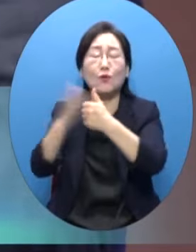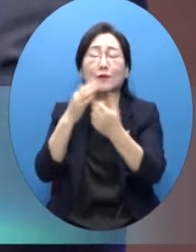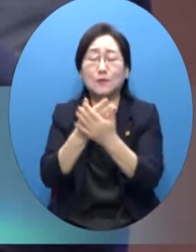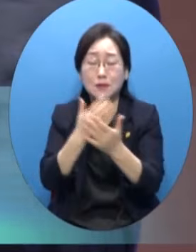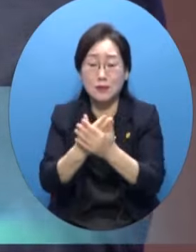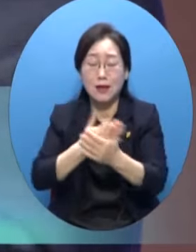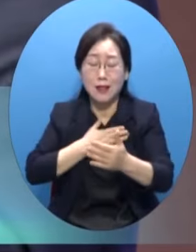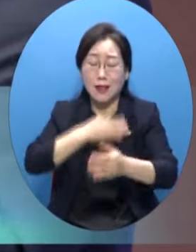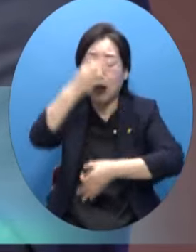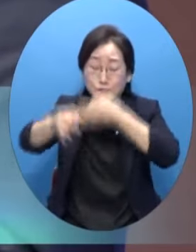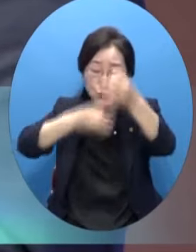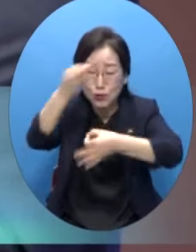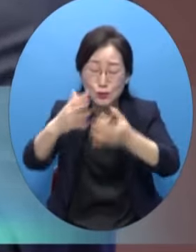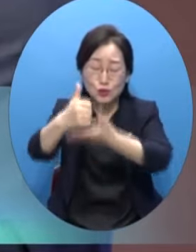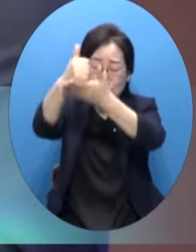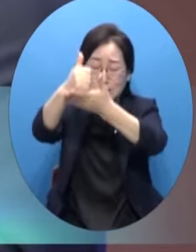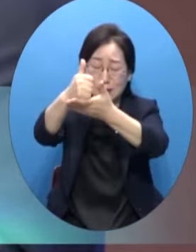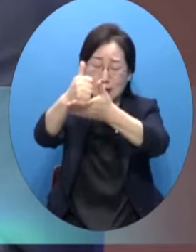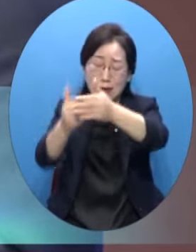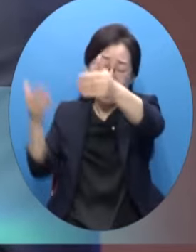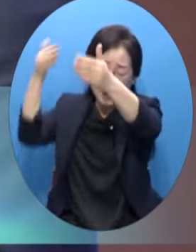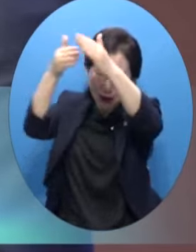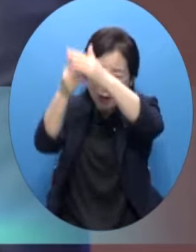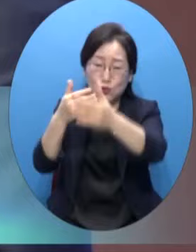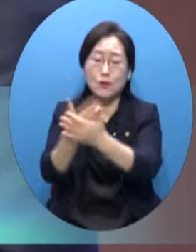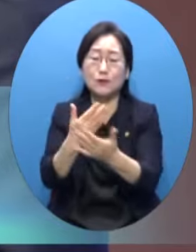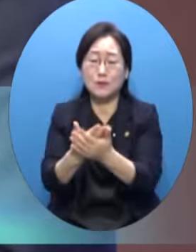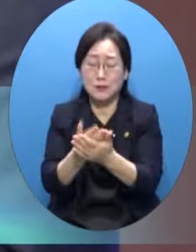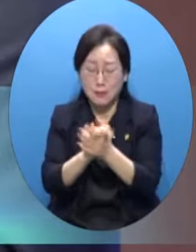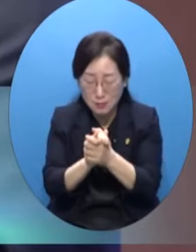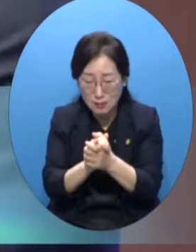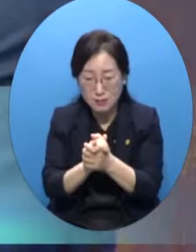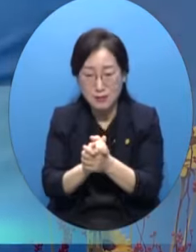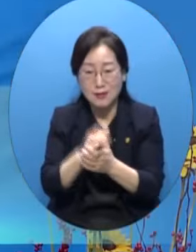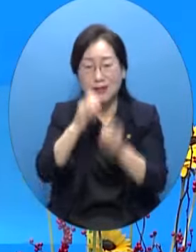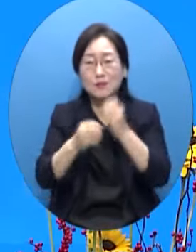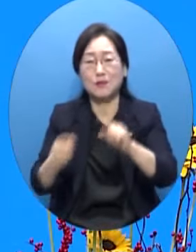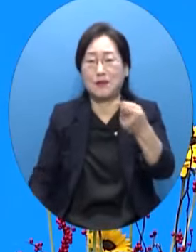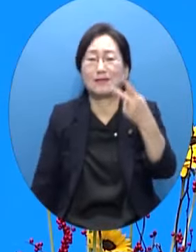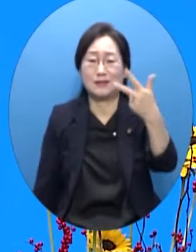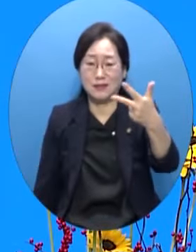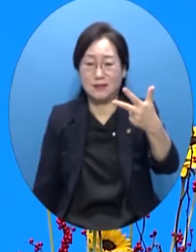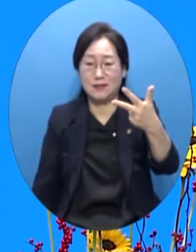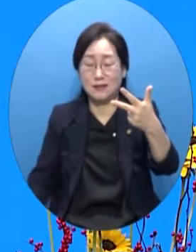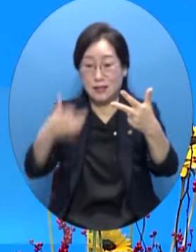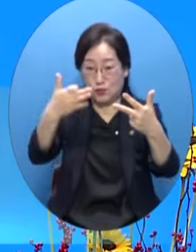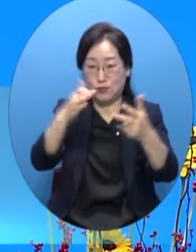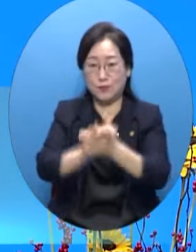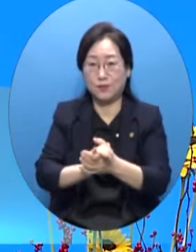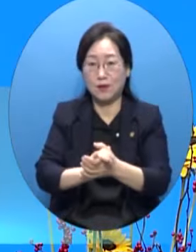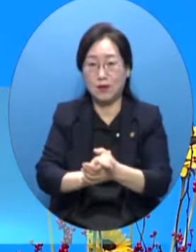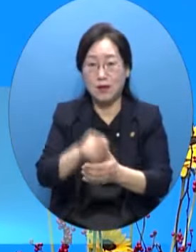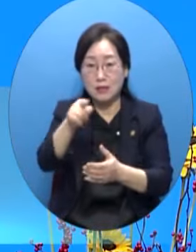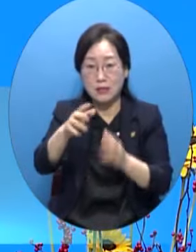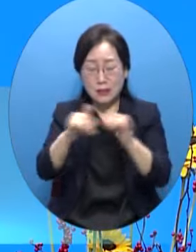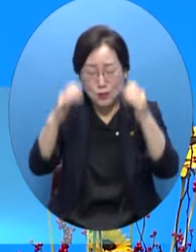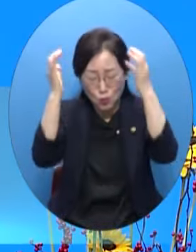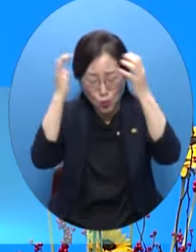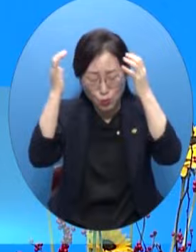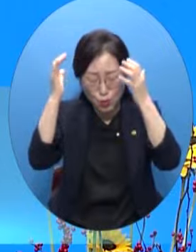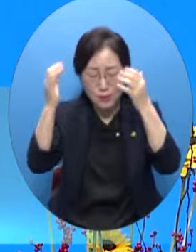나의 부르짖음을 주께 상달하게 하소서. 시편 107편 19절입니다. 이에 그들이 그들의 고통